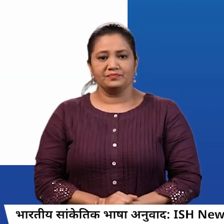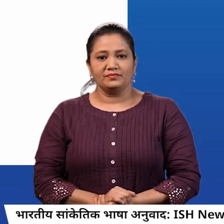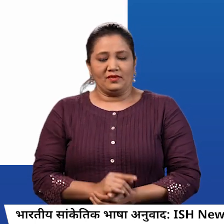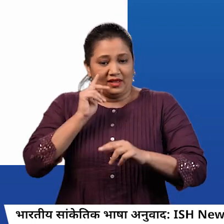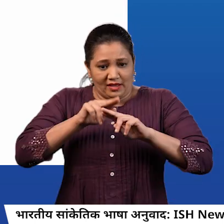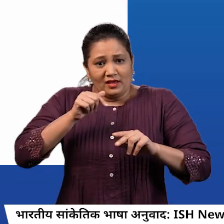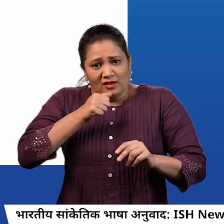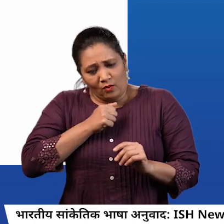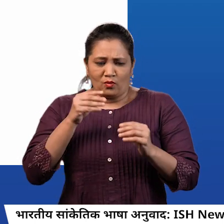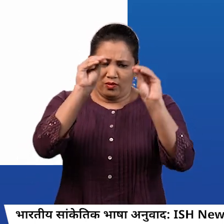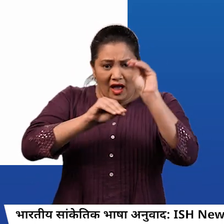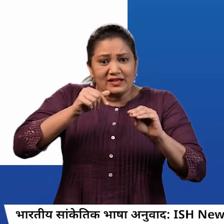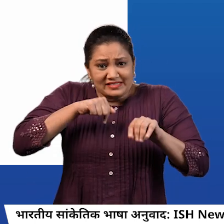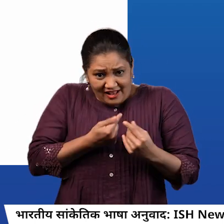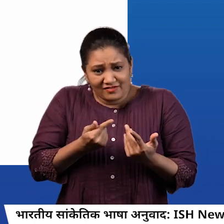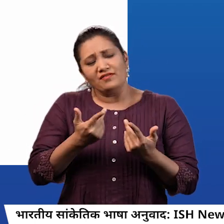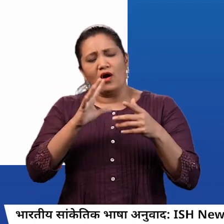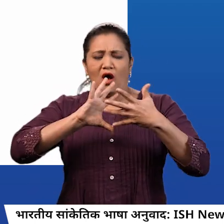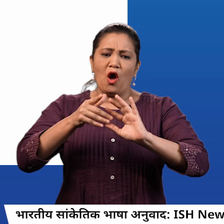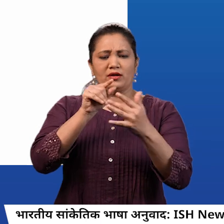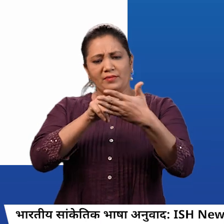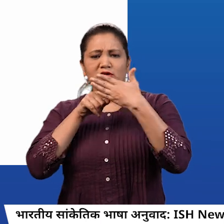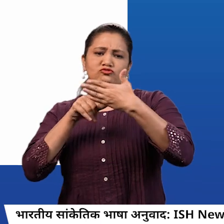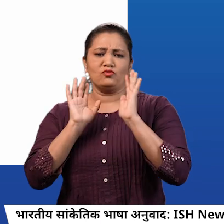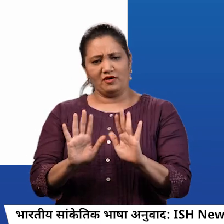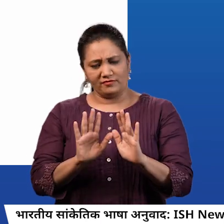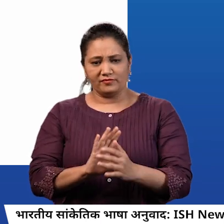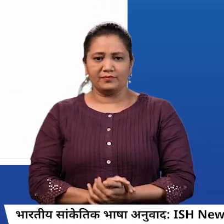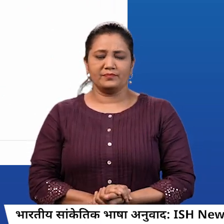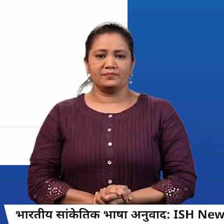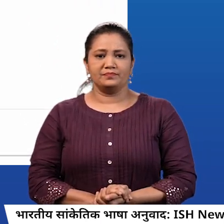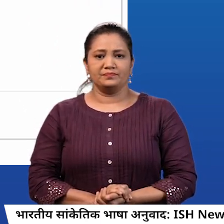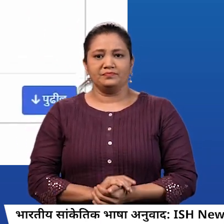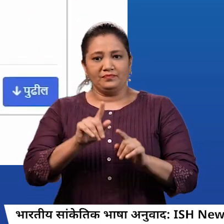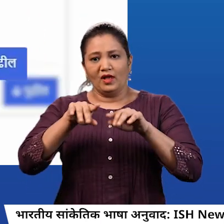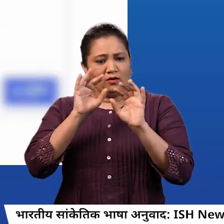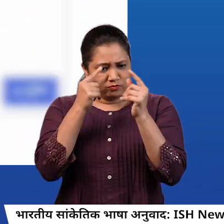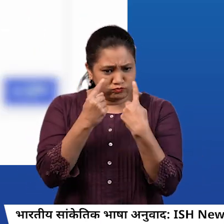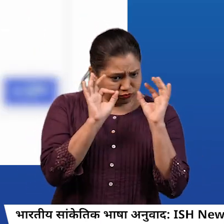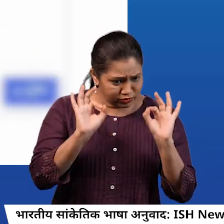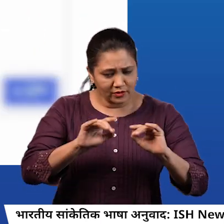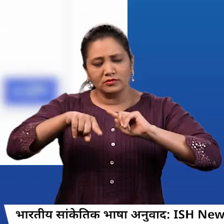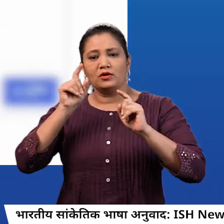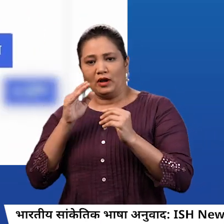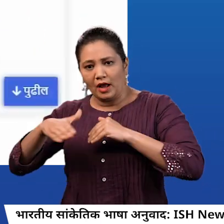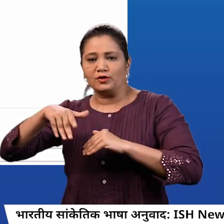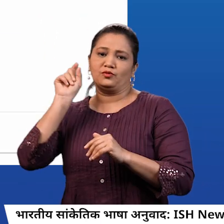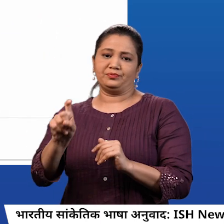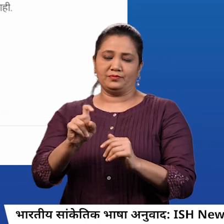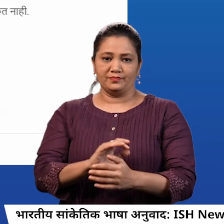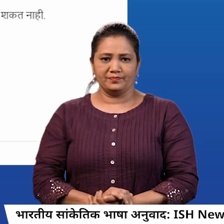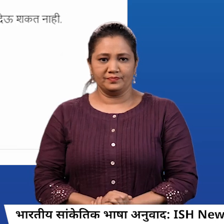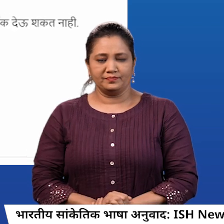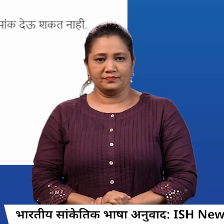आपण स्वतःचाच अर्ज भरत असल्यानं हे तपशील आपोआप भरलेले असल्याचं दिसतं. ते तपासून आपल्याला पुढील हे बटण दाबायचं आहे.